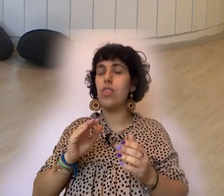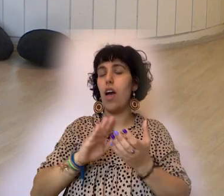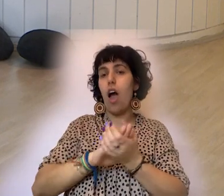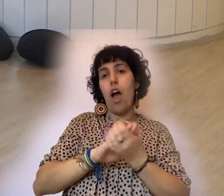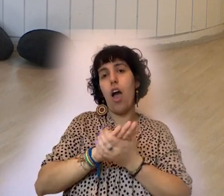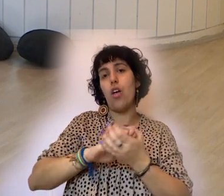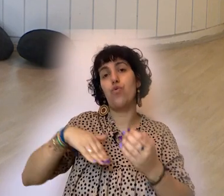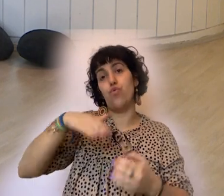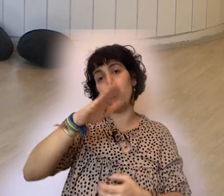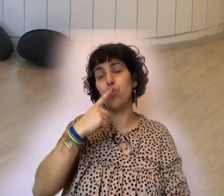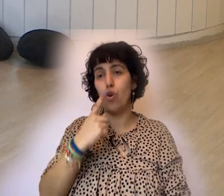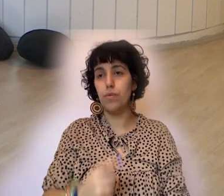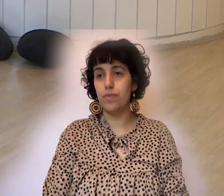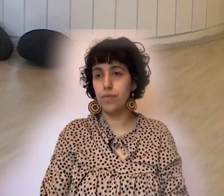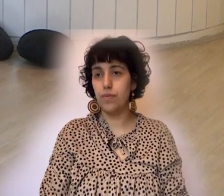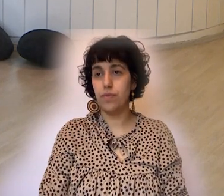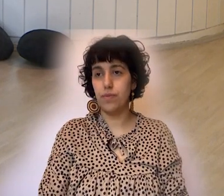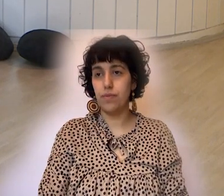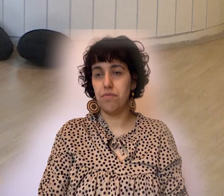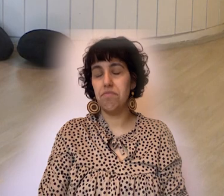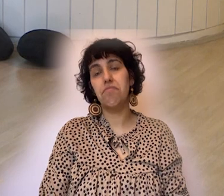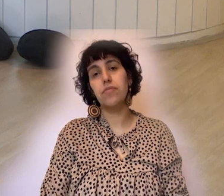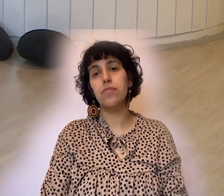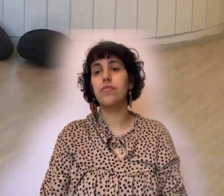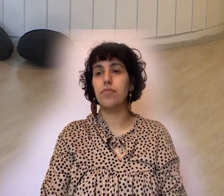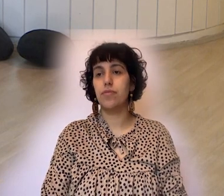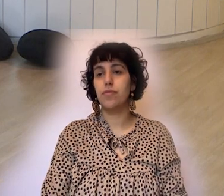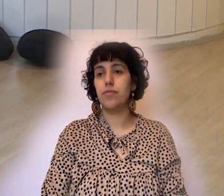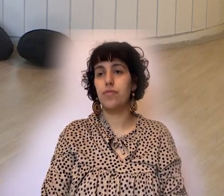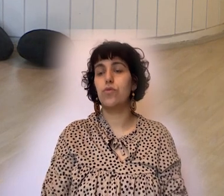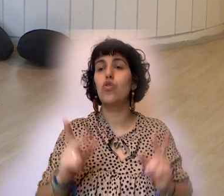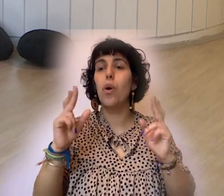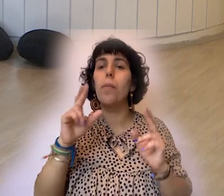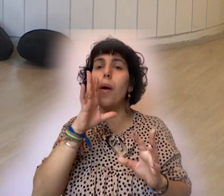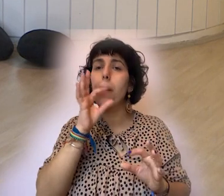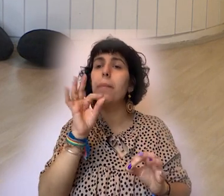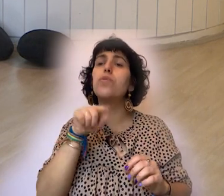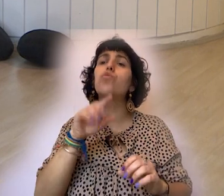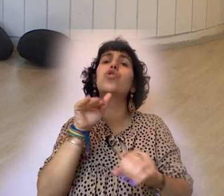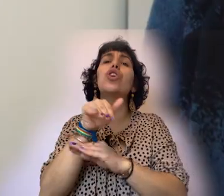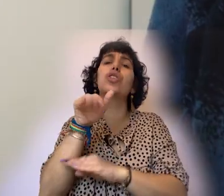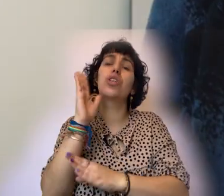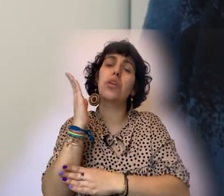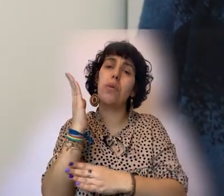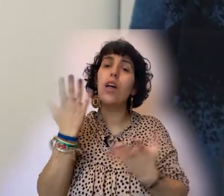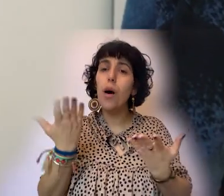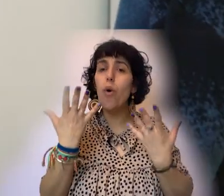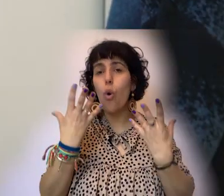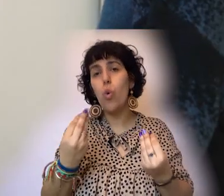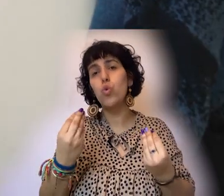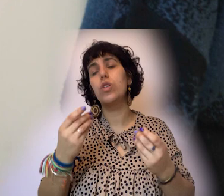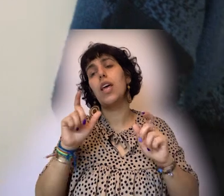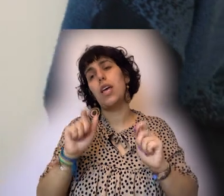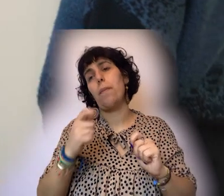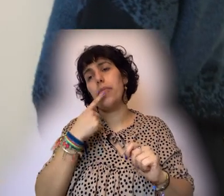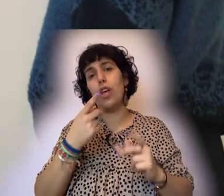olduğunu düşünürsek diye bunları değerlendiriyoruz konuşuruz vesaire Ama önceki şunu bilmeliyiz ki bir sokakta